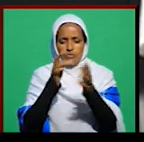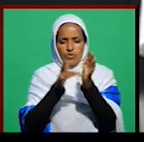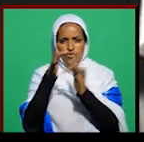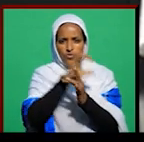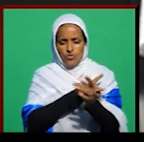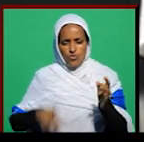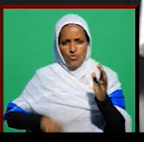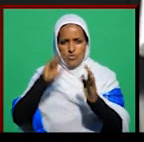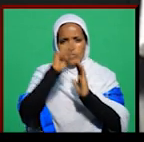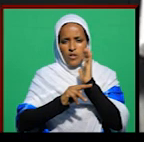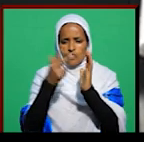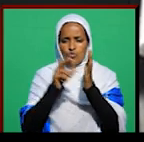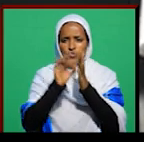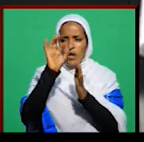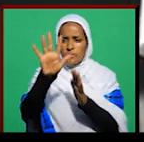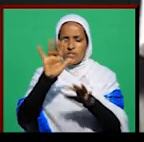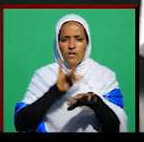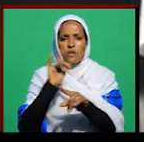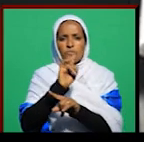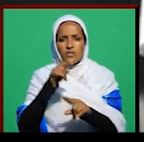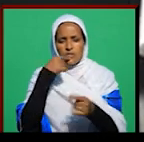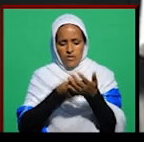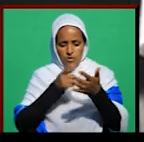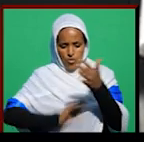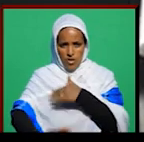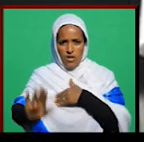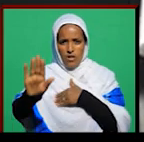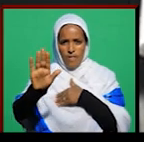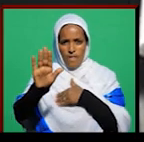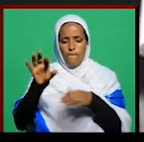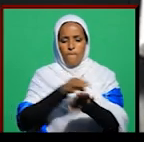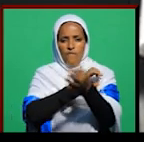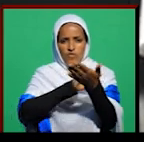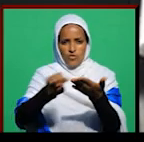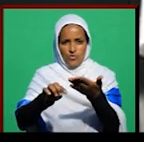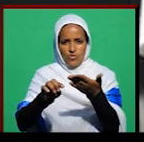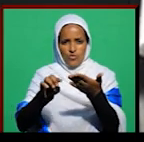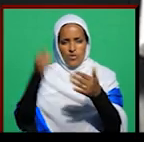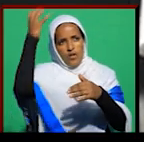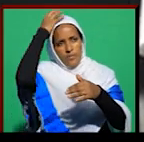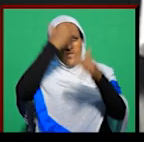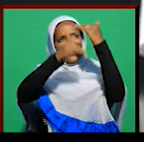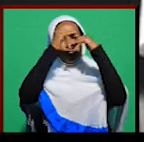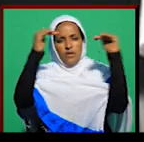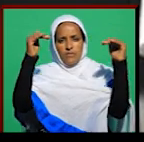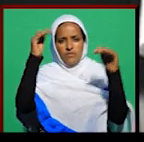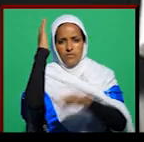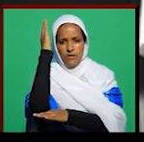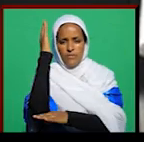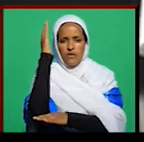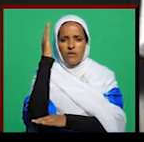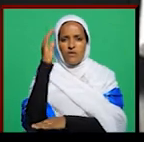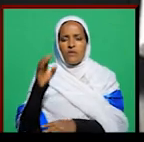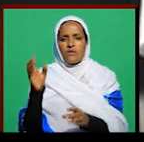ወንጌል ምዕራፍ 3 ከቁጥር 5 ላይ እንዲህ ይላል፣ ዘይተወልደ እማይ ወመንፈስ ቅዱስ እይሬ ያለ መንግስት እግዚአብሔር።